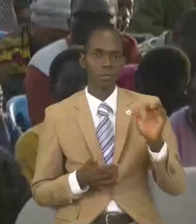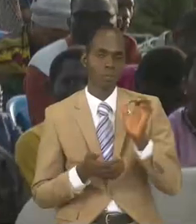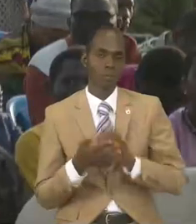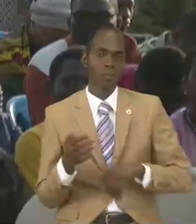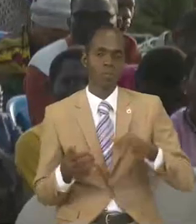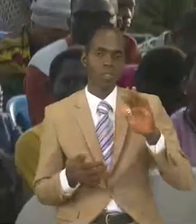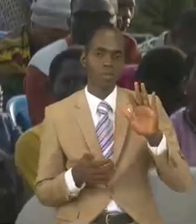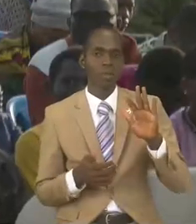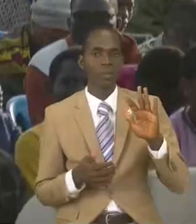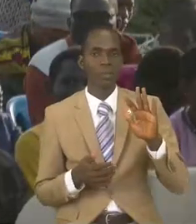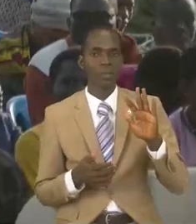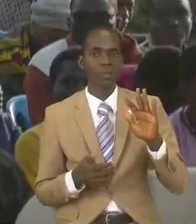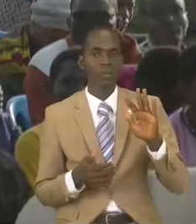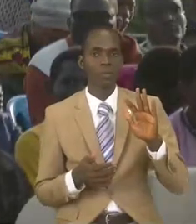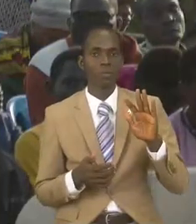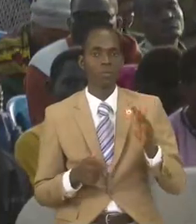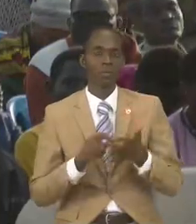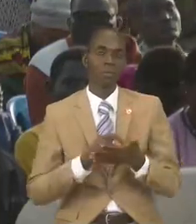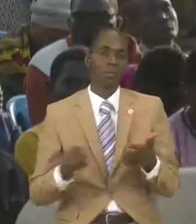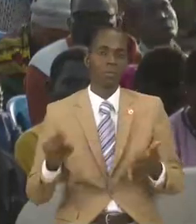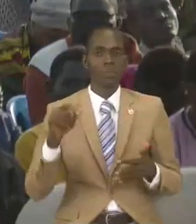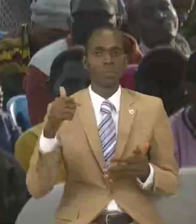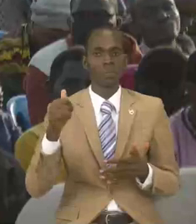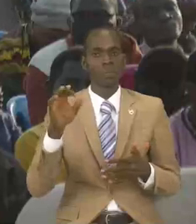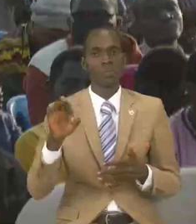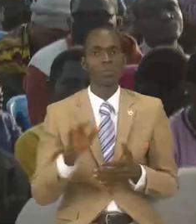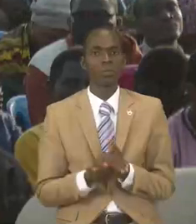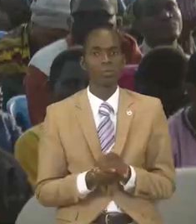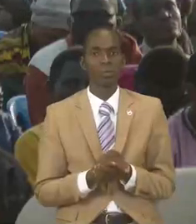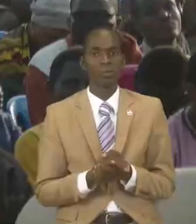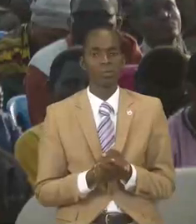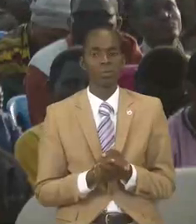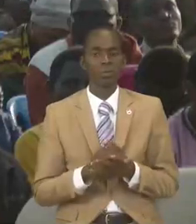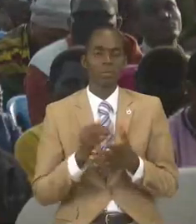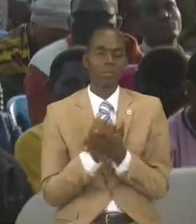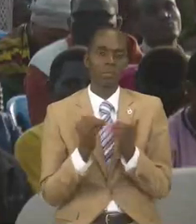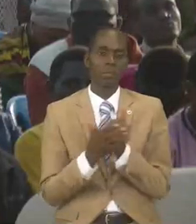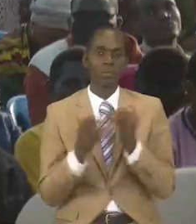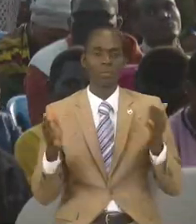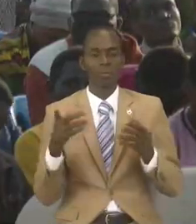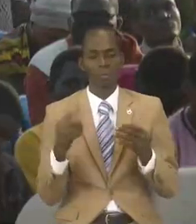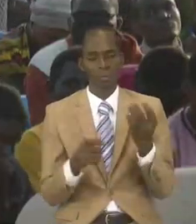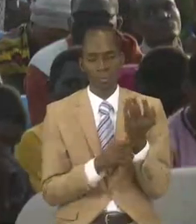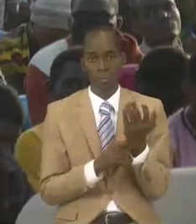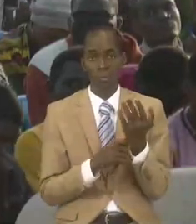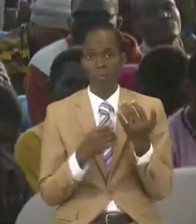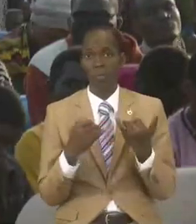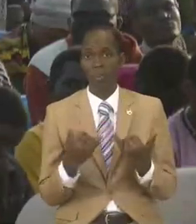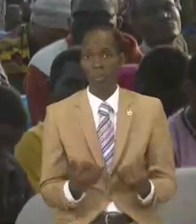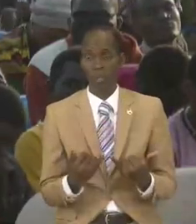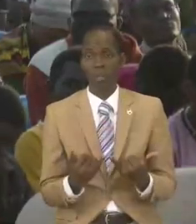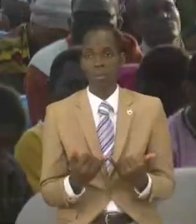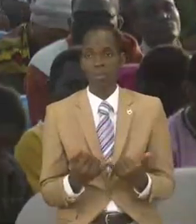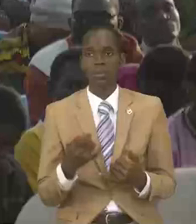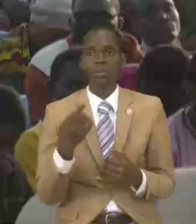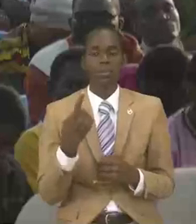chapitre 5, verset 19. Crucifier la chair. Oh,